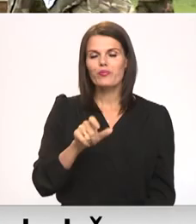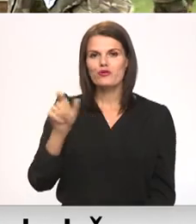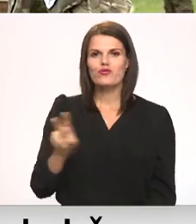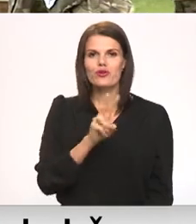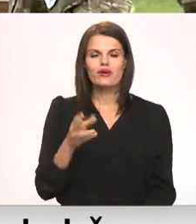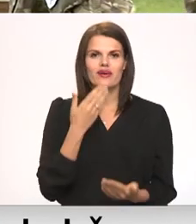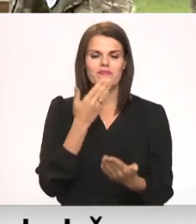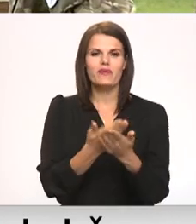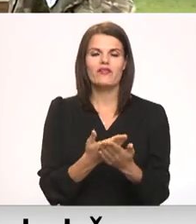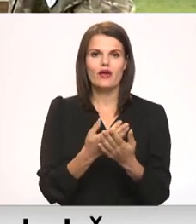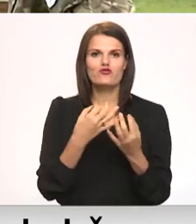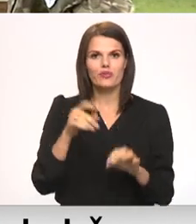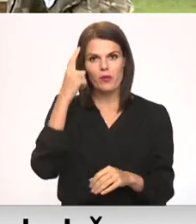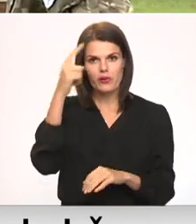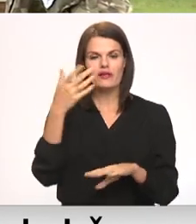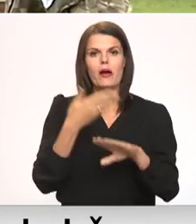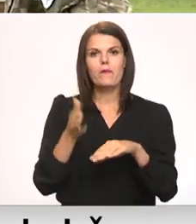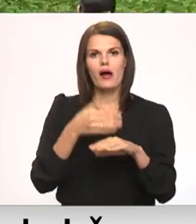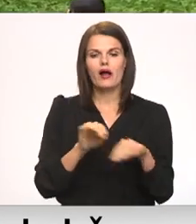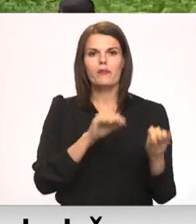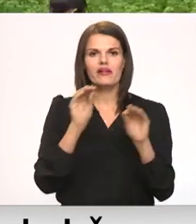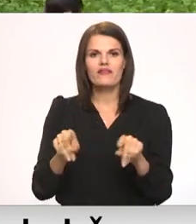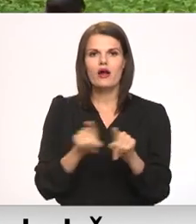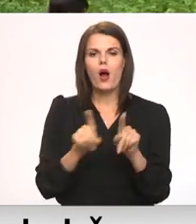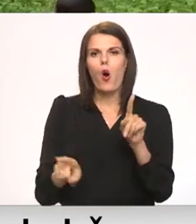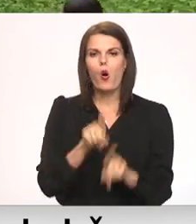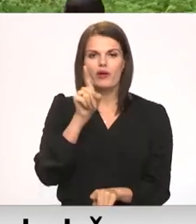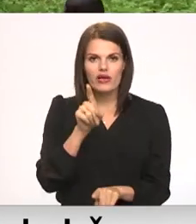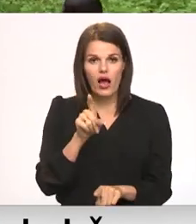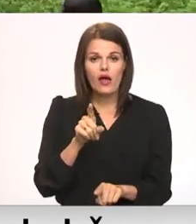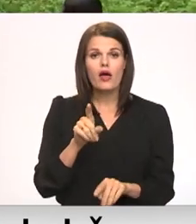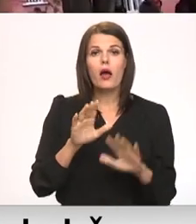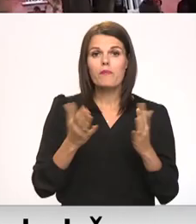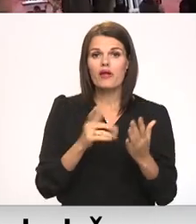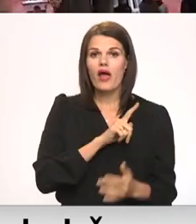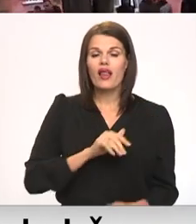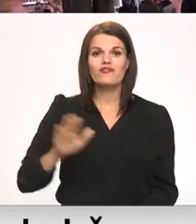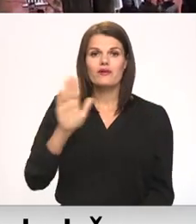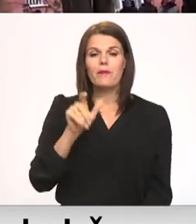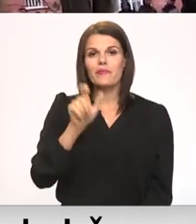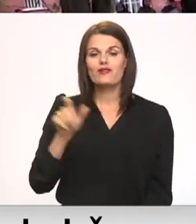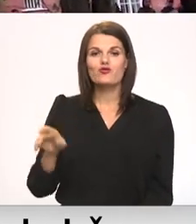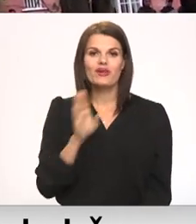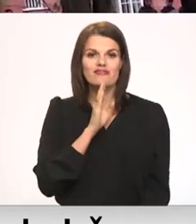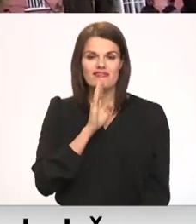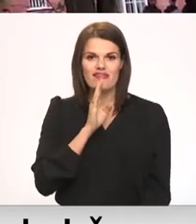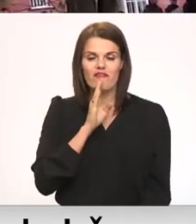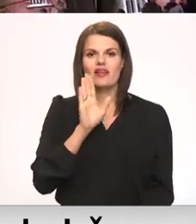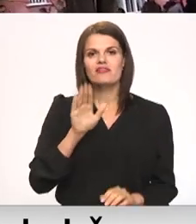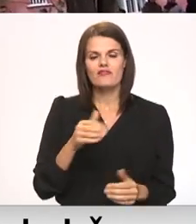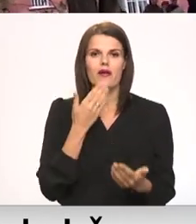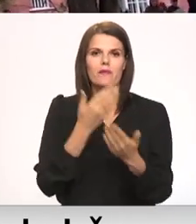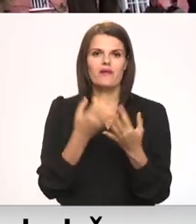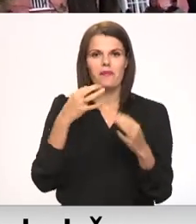pieteikušies brīvprātīgi, bet pakāpeniski to ieviesīs kā obligātu. Savukārt Latvijas pilsonis sievietes valsts obligātajam dienestam varēs